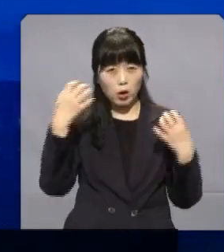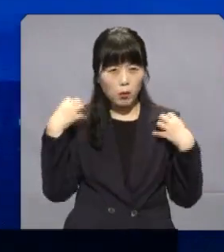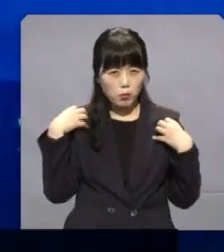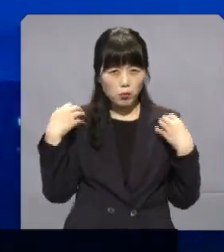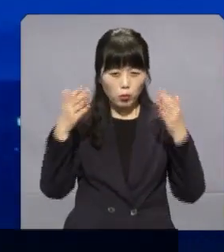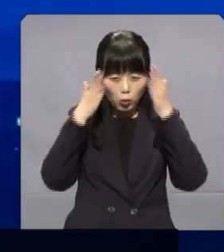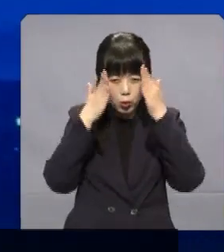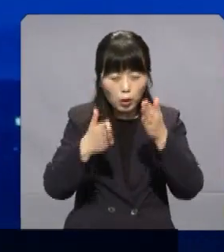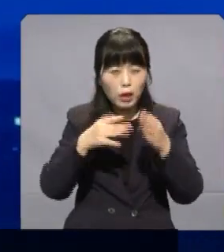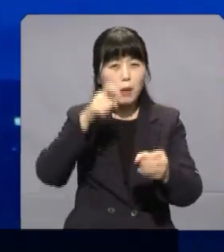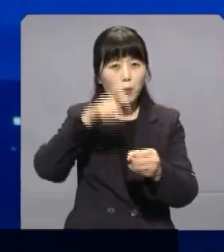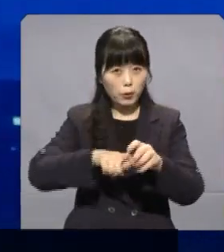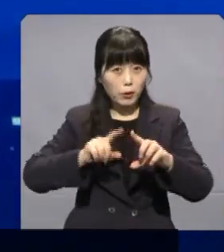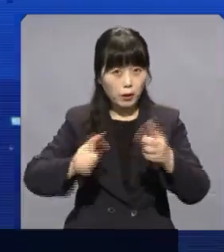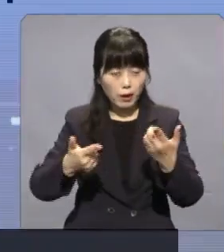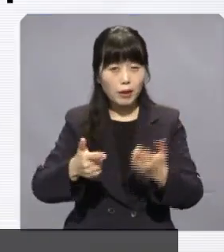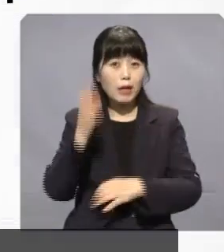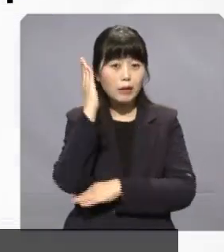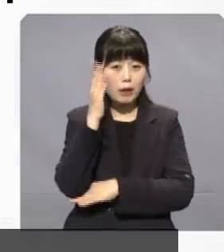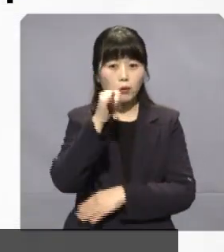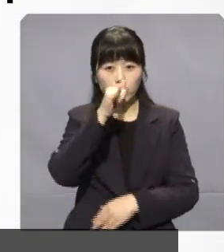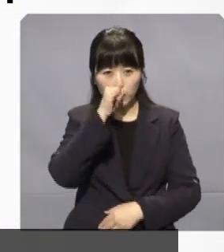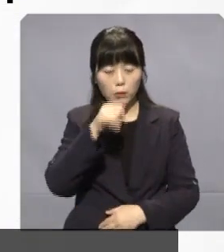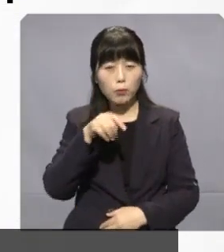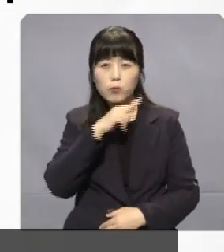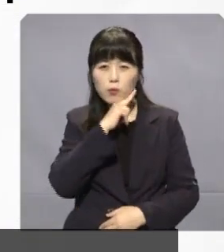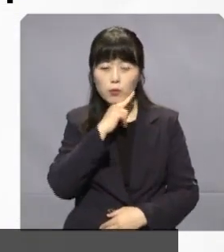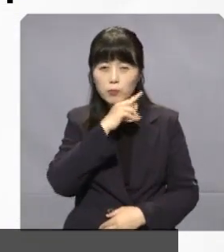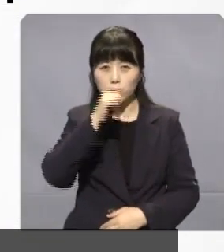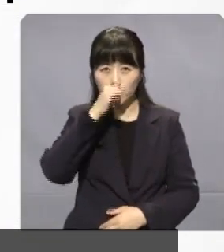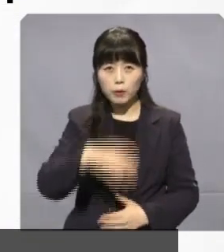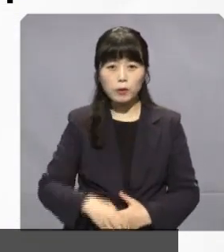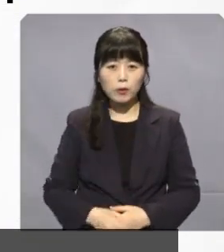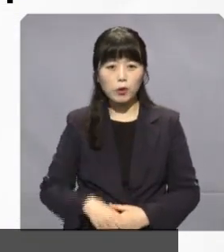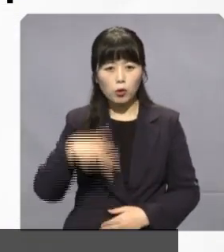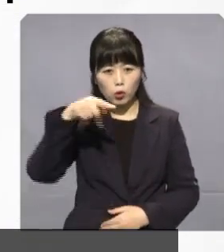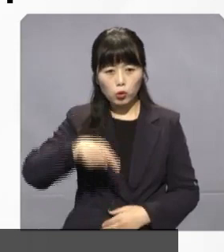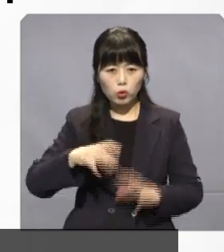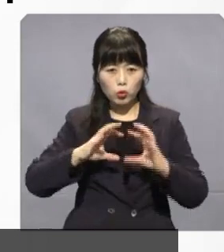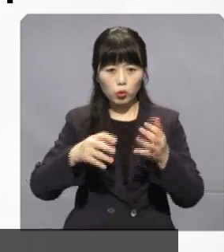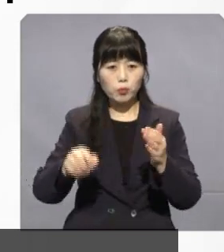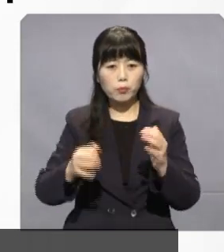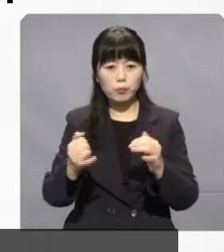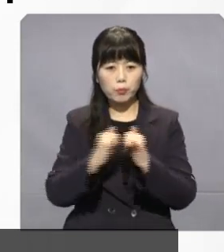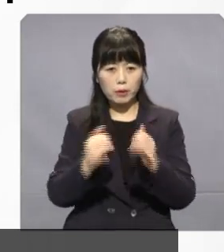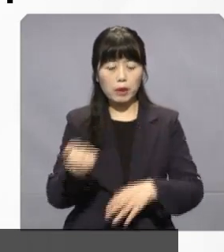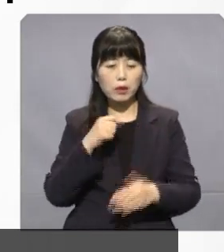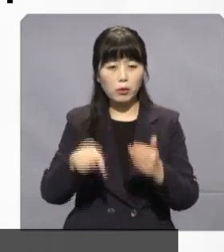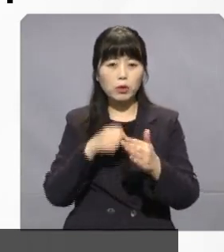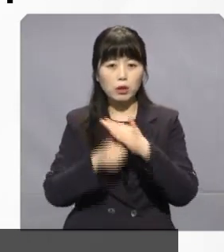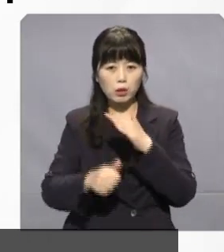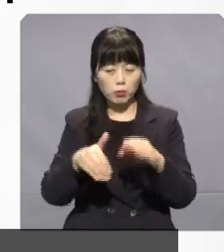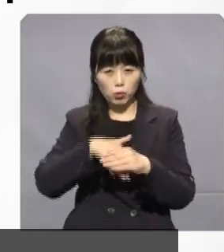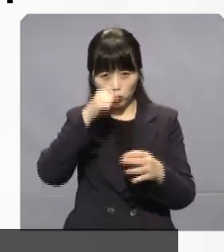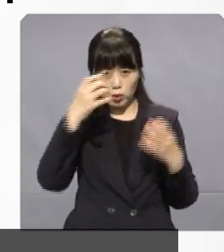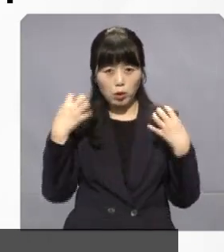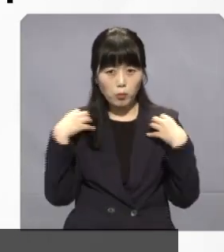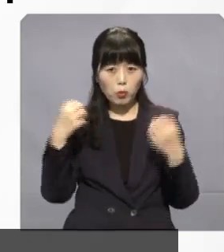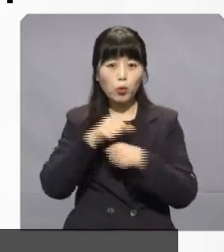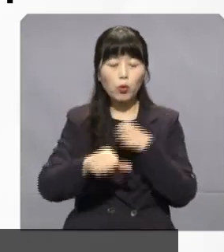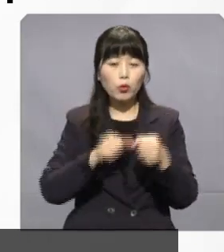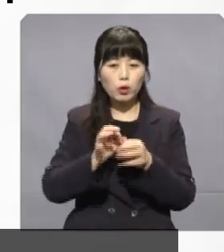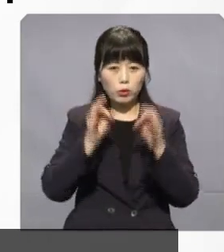겨냥할 목적이 아니냐 이런 이야기들도 있고 의문도 있습니다 주호영 국민의 원내대표는 문재인 정부가 집권